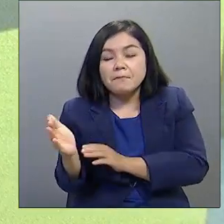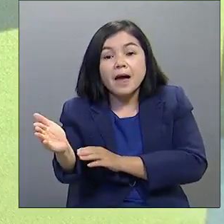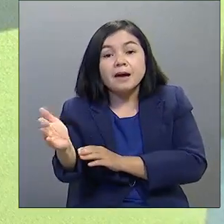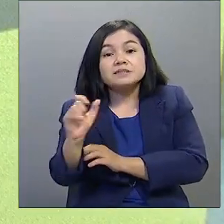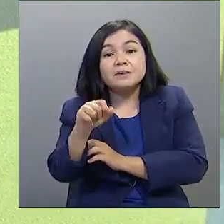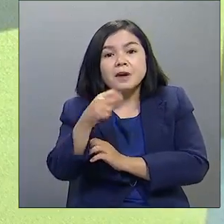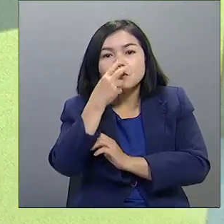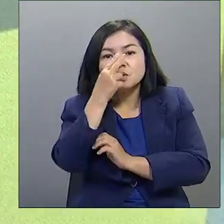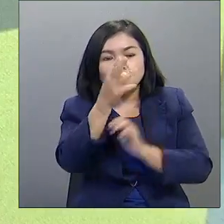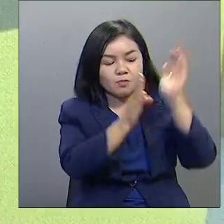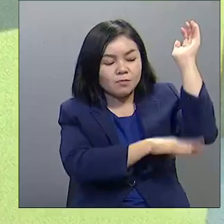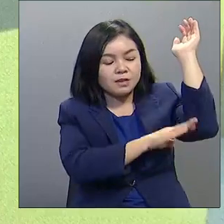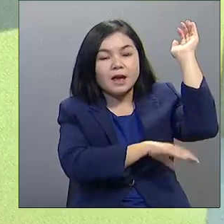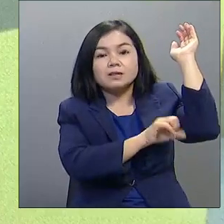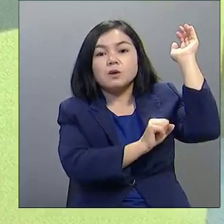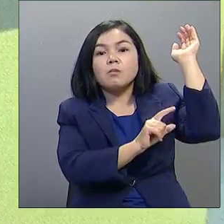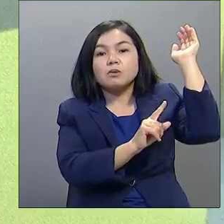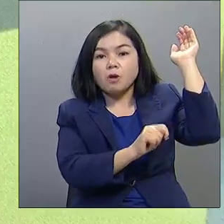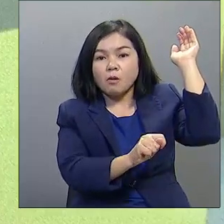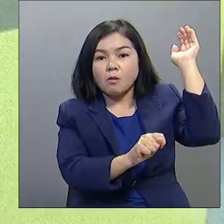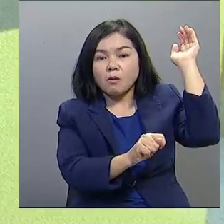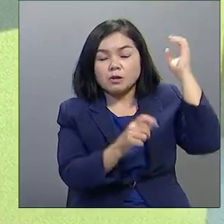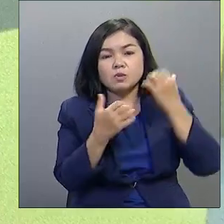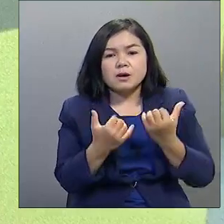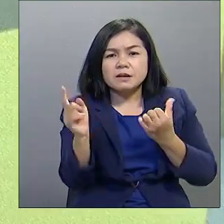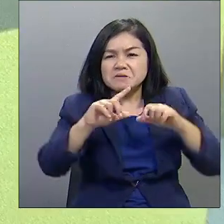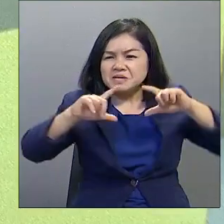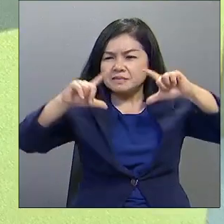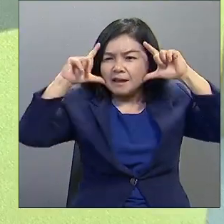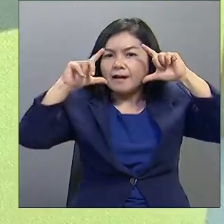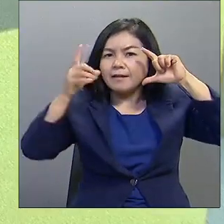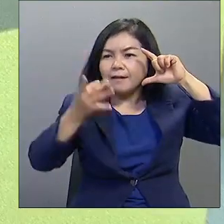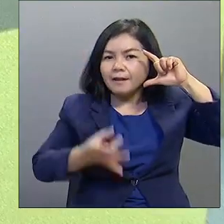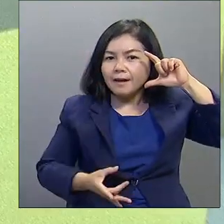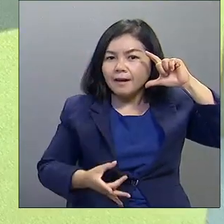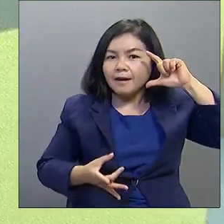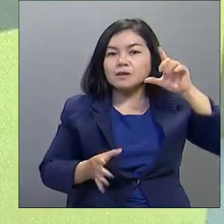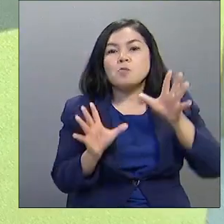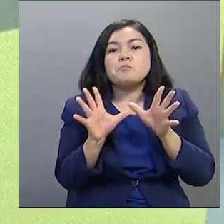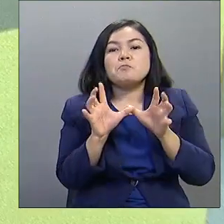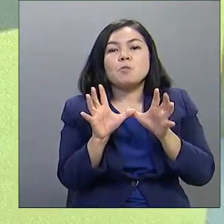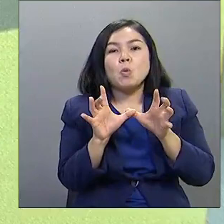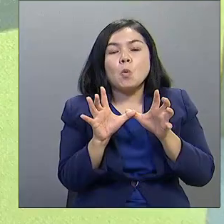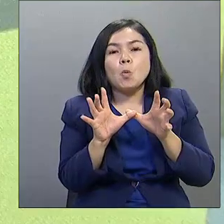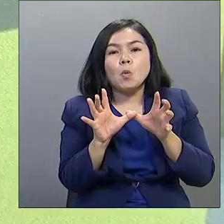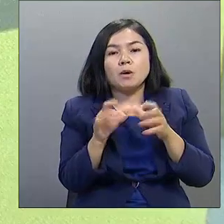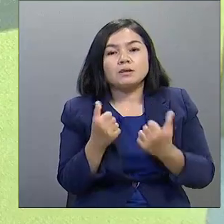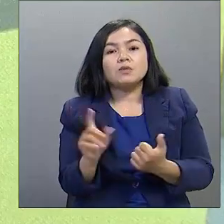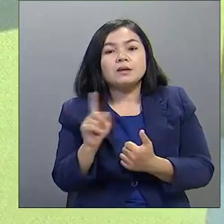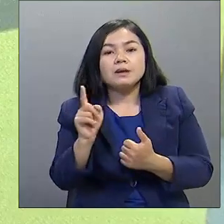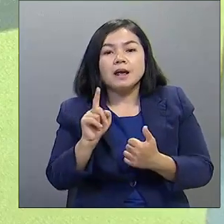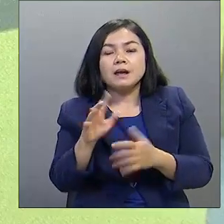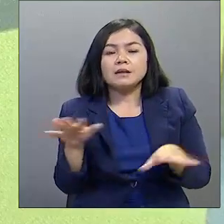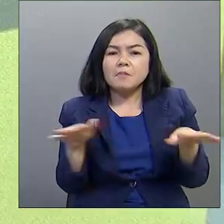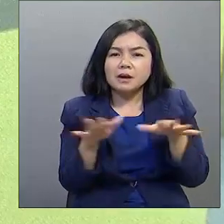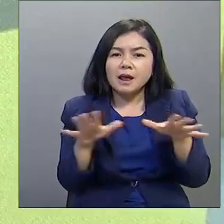ที่จังหวัดสตูลค่ะพูดถึงจังหวัดสตูลแล้วเนี่ยนะคะสิ่งที่ดังมากที่สุดของเขาก็คือเรื่องปูม้าพาคุณผู้ชมไปดูค่ะว่าโดยปกติแล้วเนี่ยเ